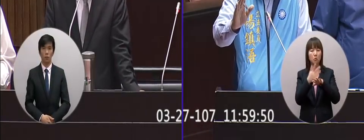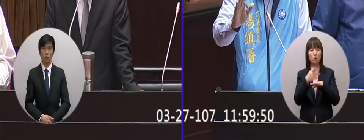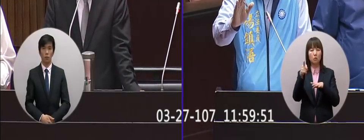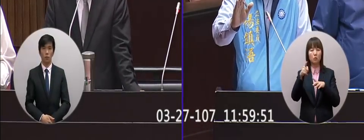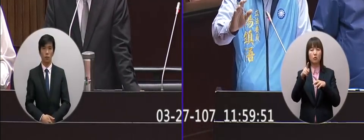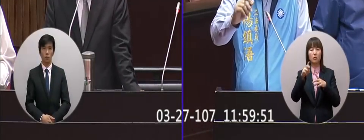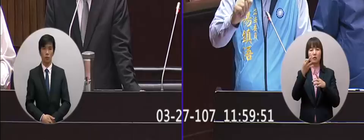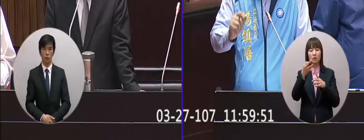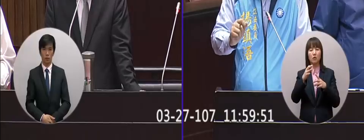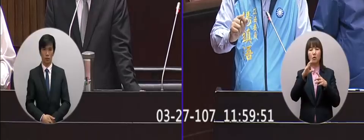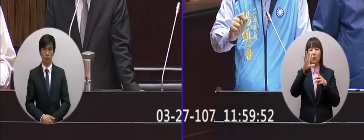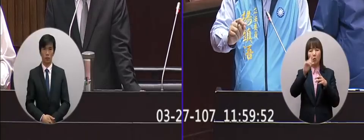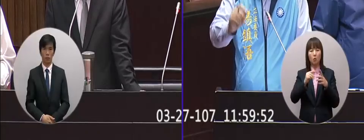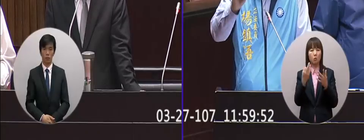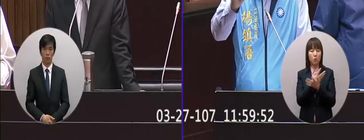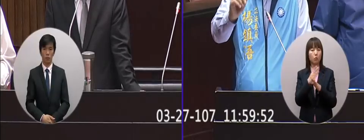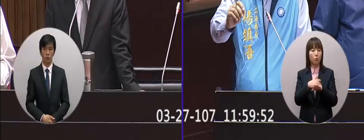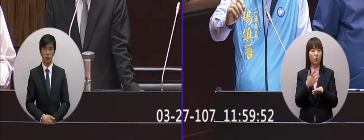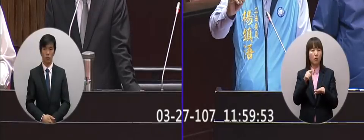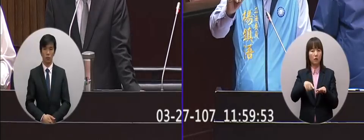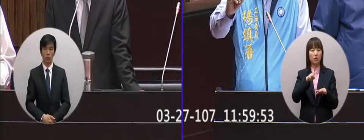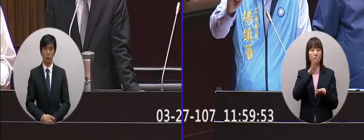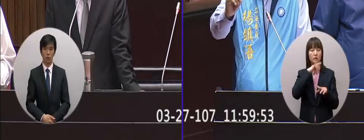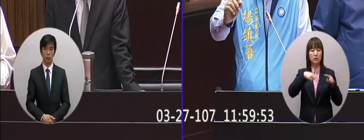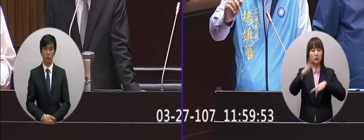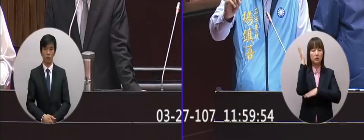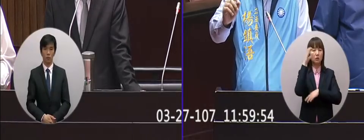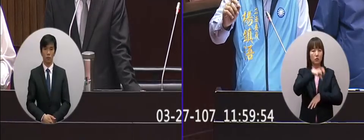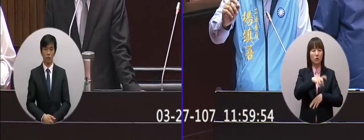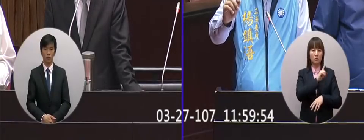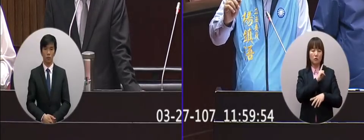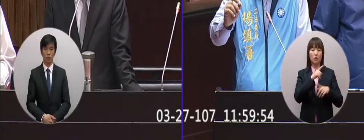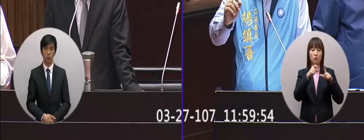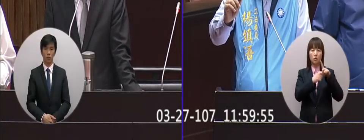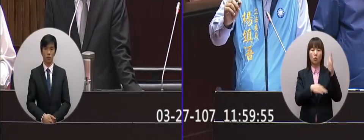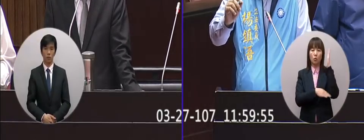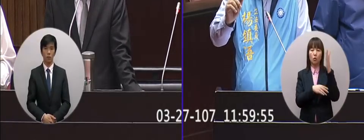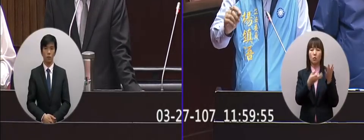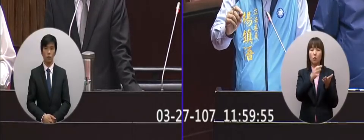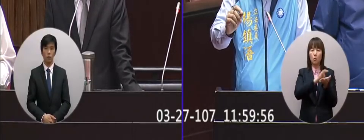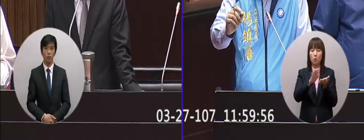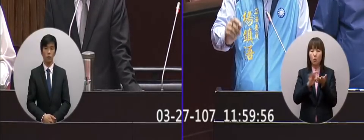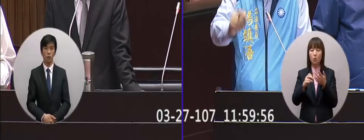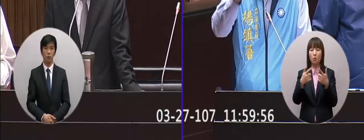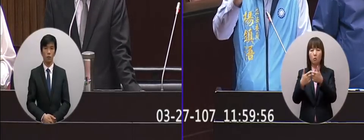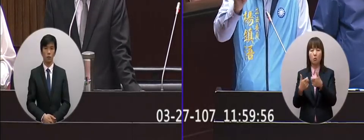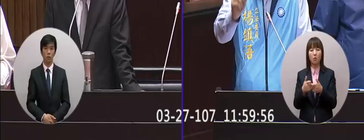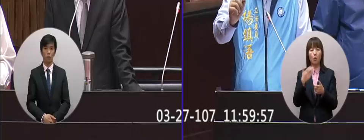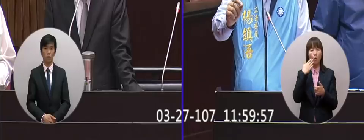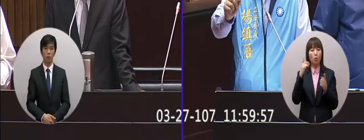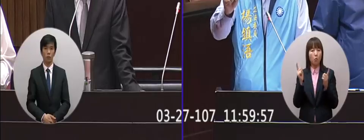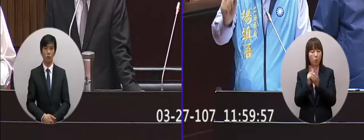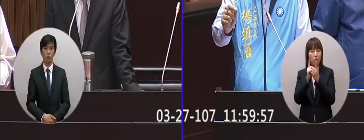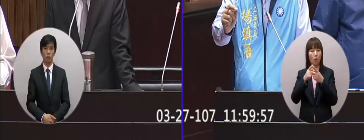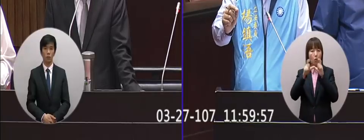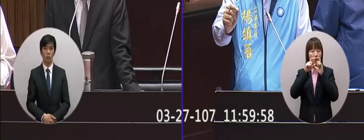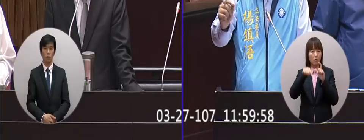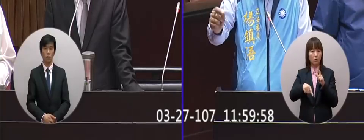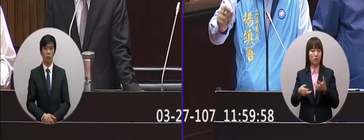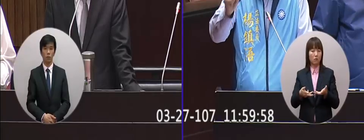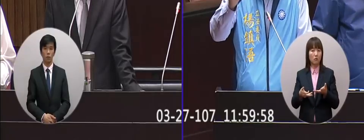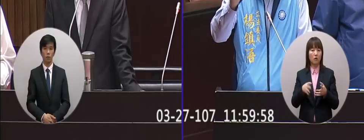离岛的建设没有足够的经费。但是这个是从行政院本身的公务预算或其他的项目去支应。那如果是回到这个